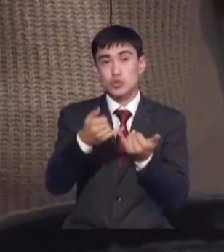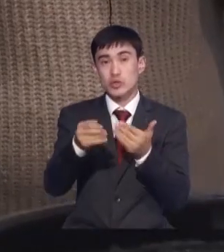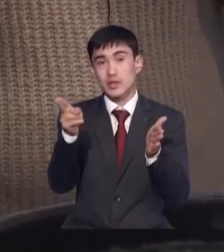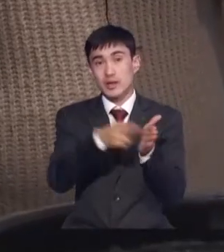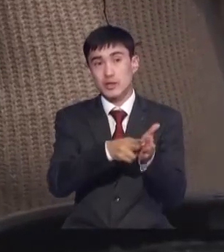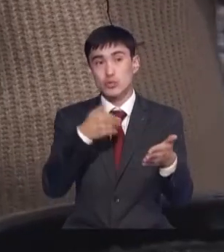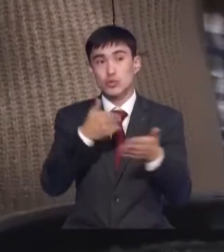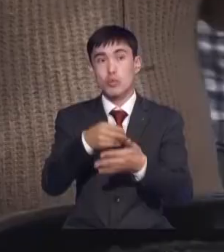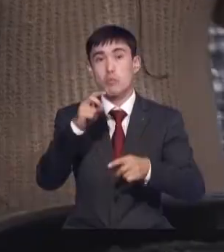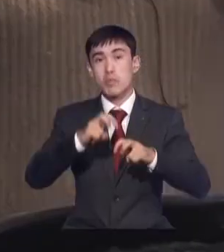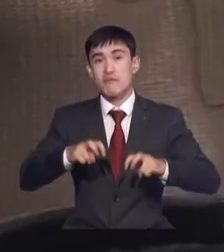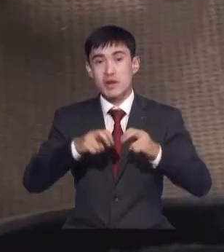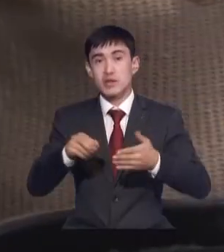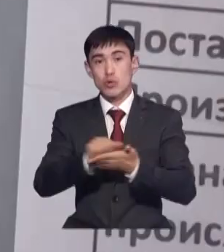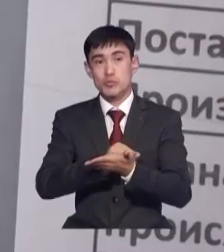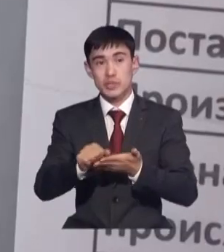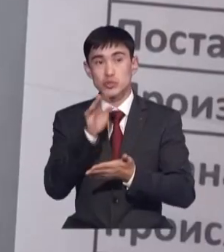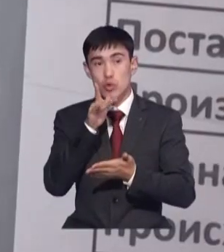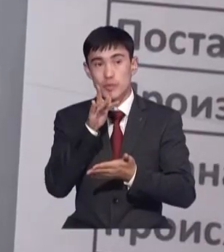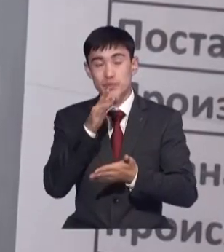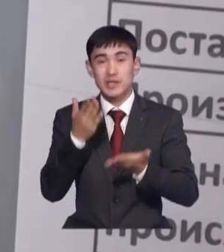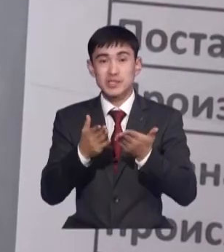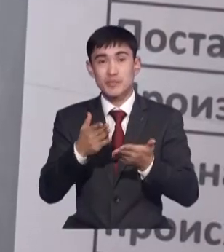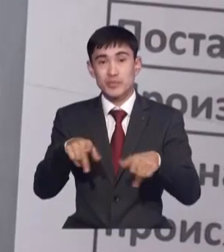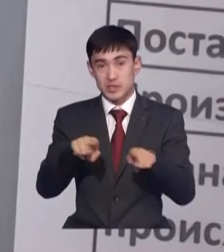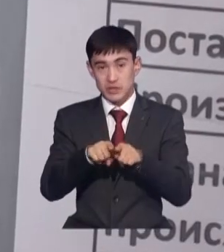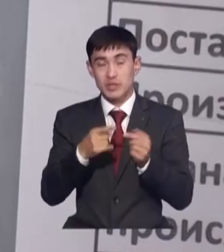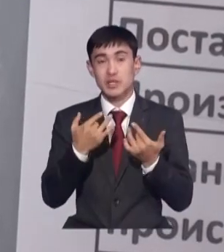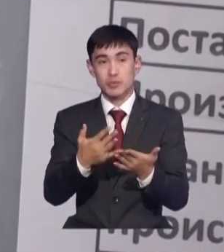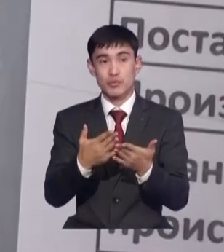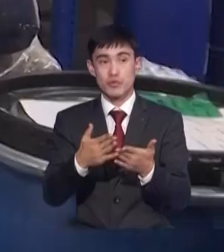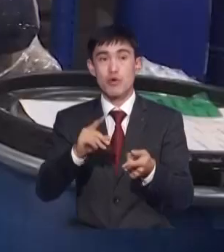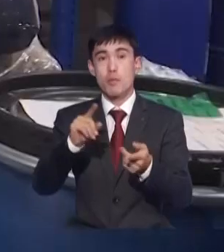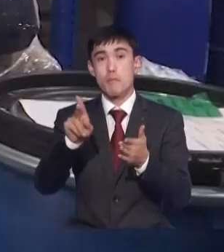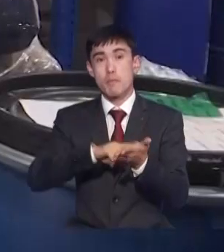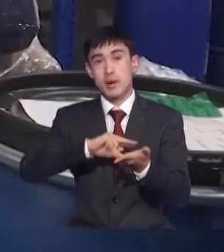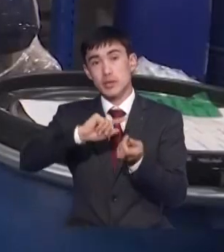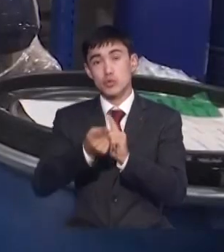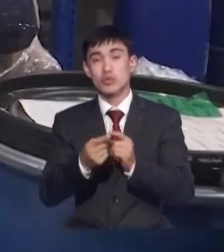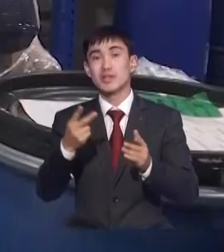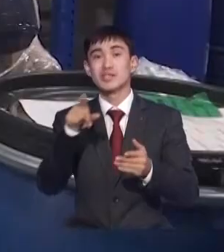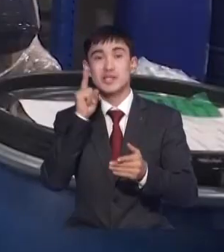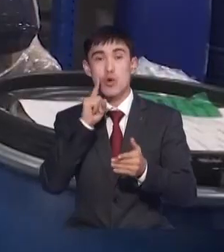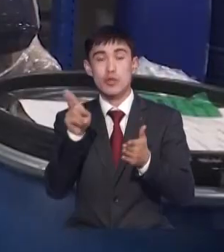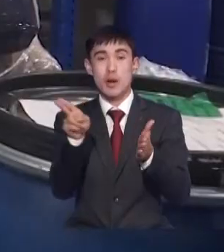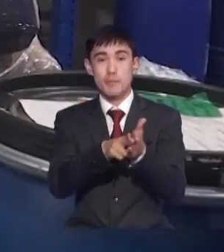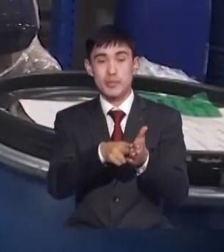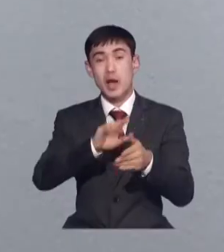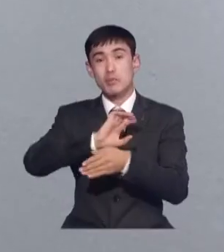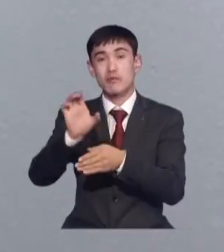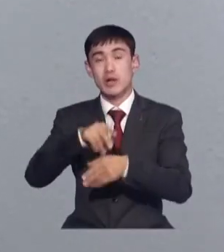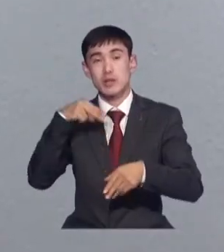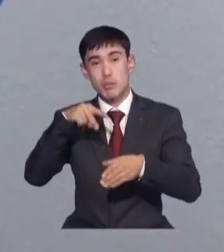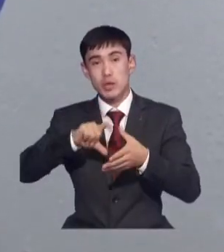проверки документации сроков годности. Если сырье соответствует требованиям, его маркируют зеленой наклейкой и отправляют в